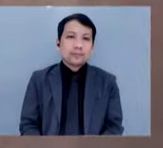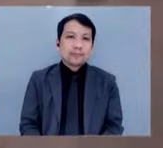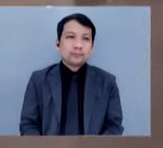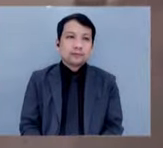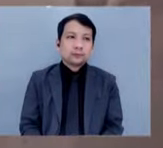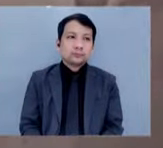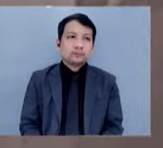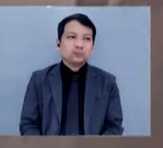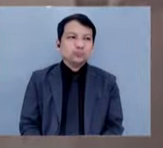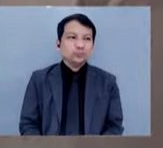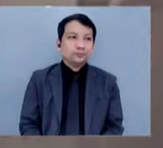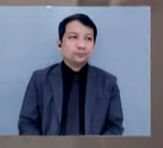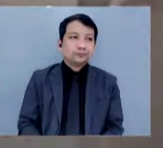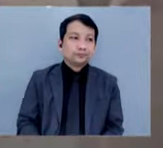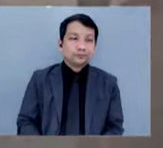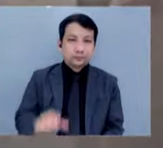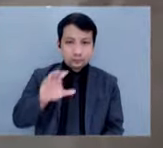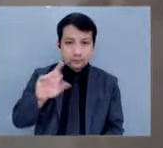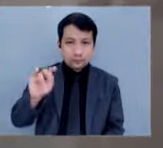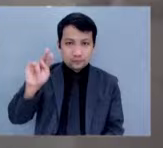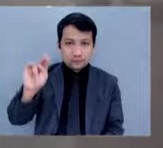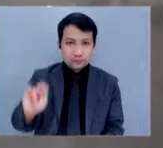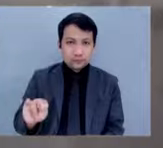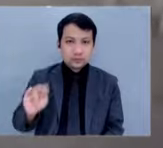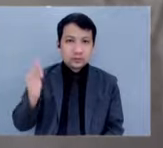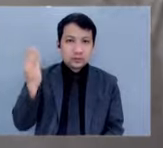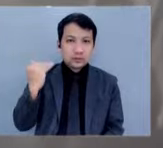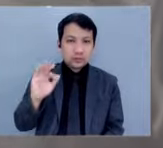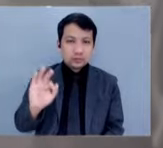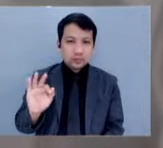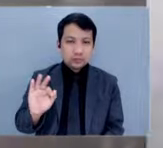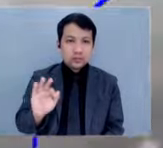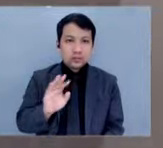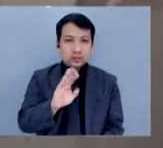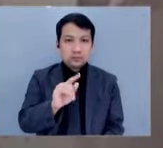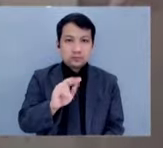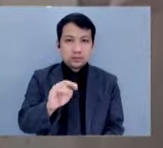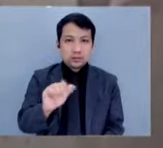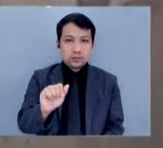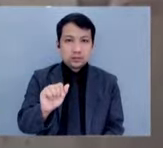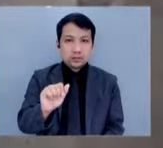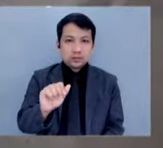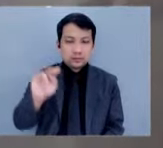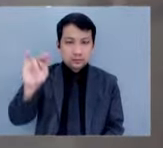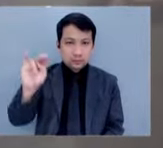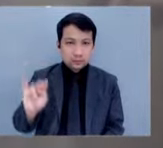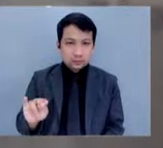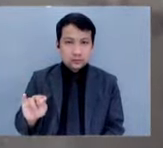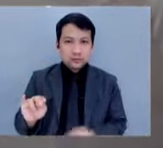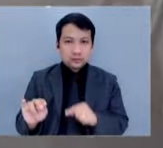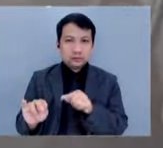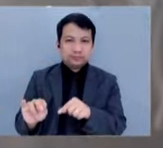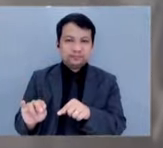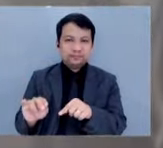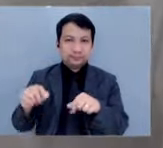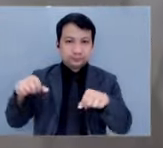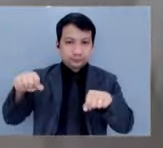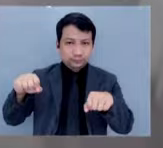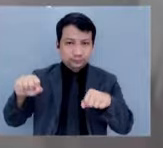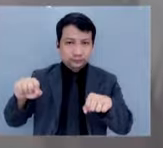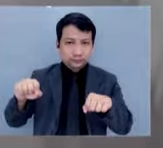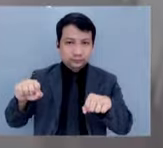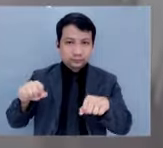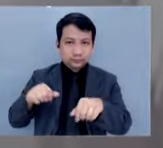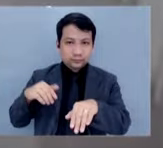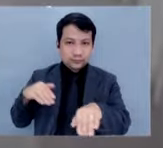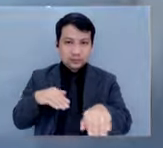Sa kuha ng CCTV na ito noong Biyernes sa Bantay, Ilocos Sur, makikita ang pagdaan ng isang tricycle na kasunod sa kanya